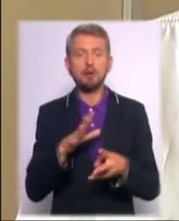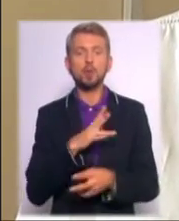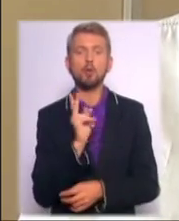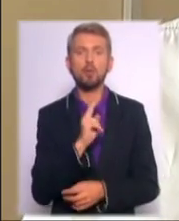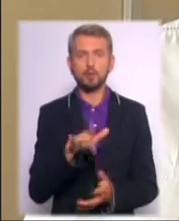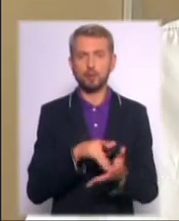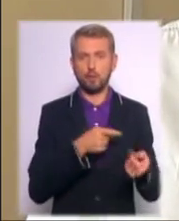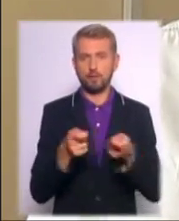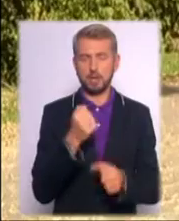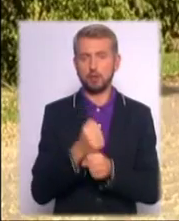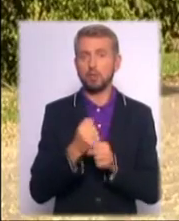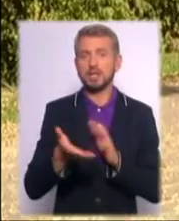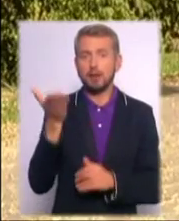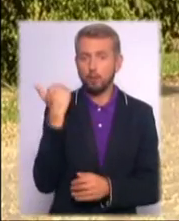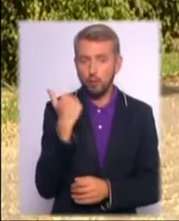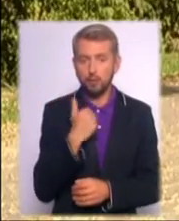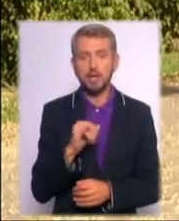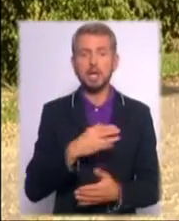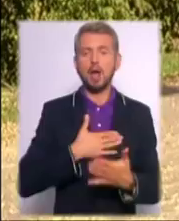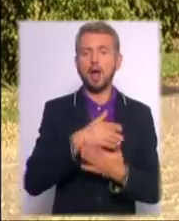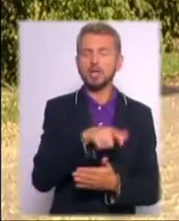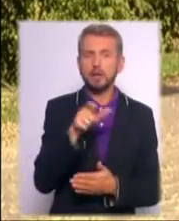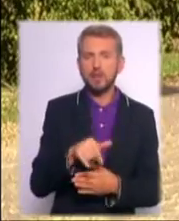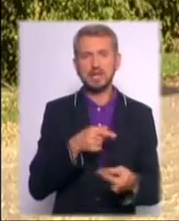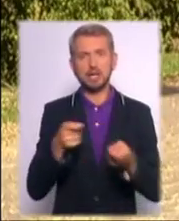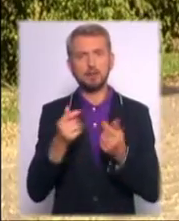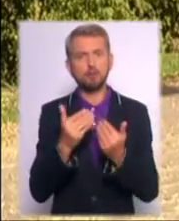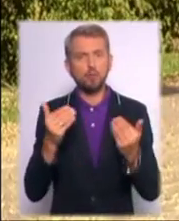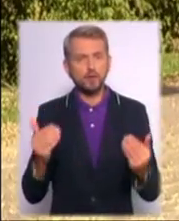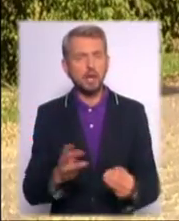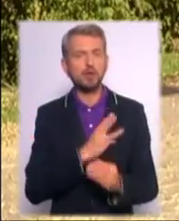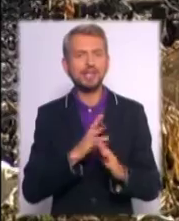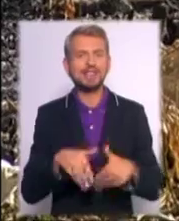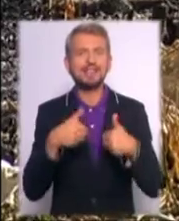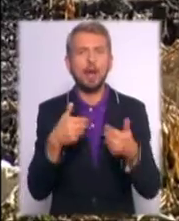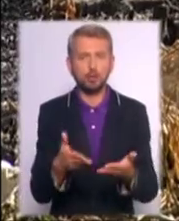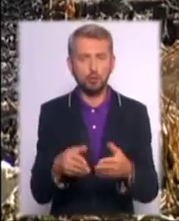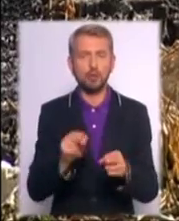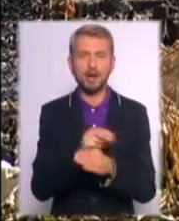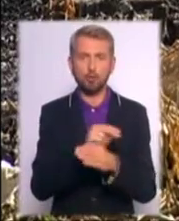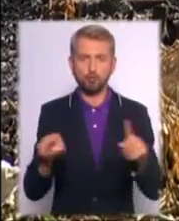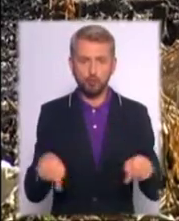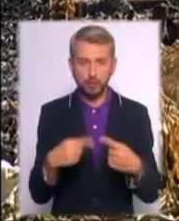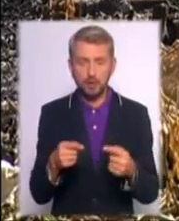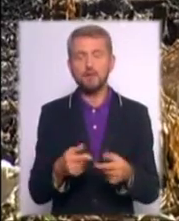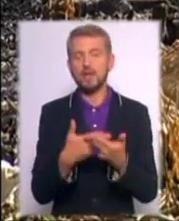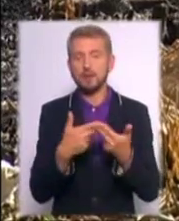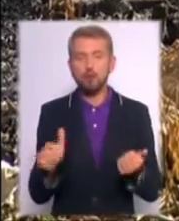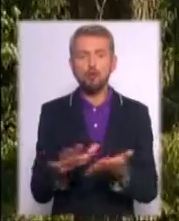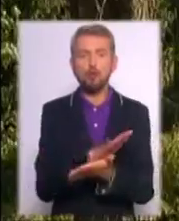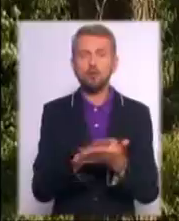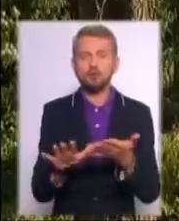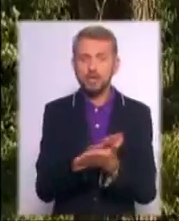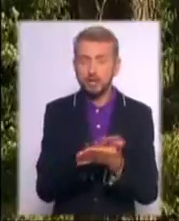міської влади зробити вже давно. І активісти, і керівництво музею, і ініціатори реконструкції визнають, розчищення схилу – медаль на